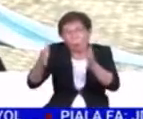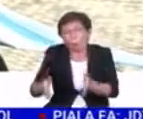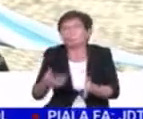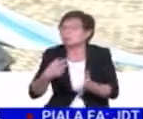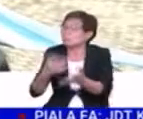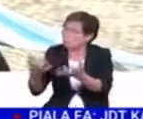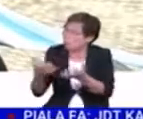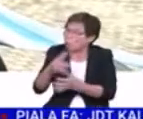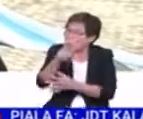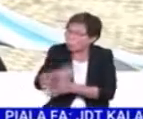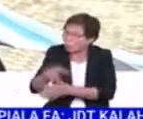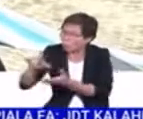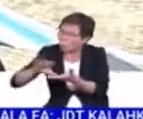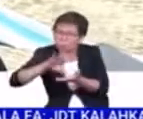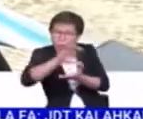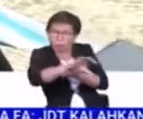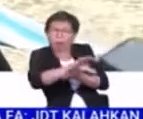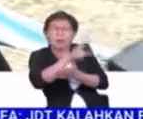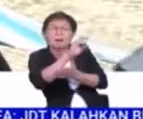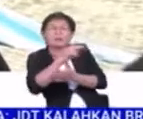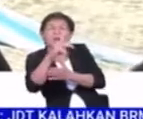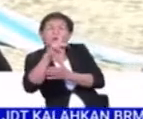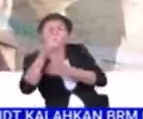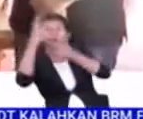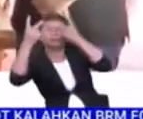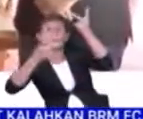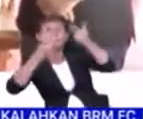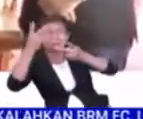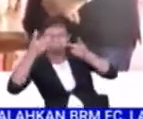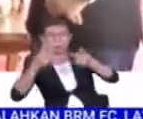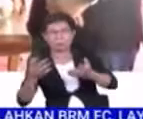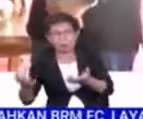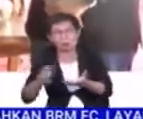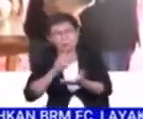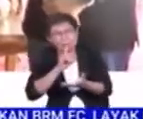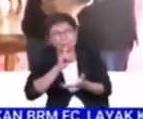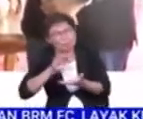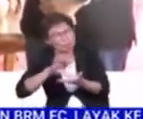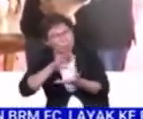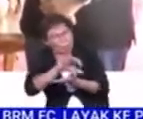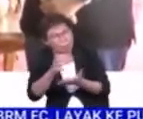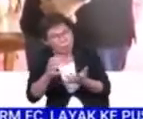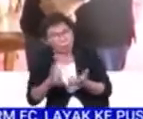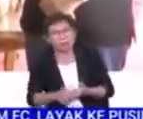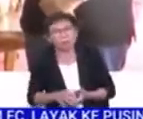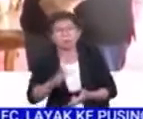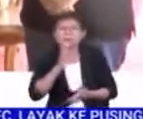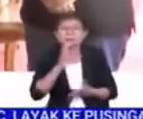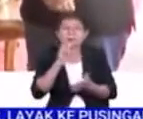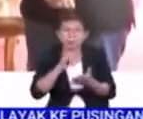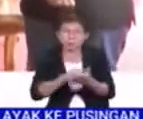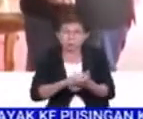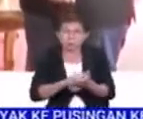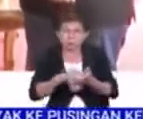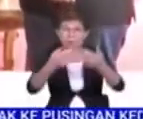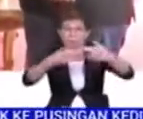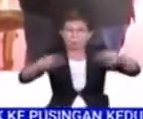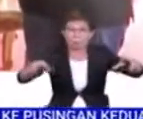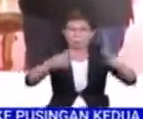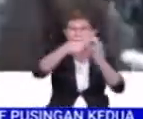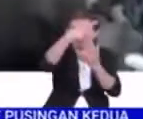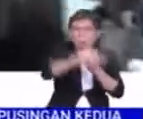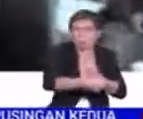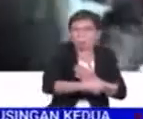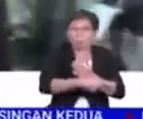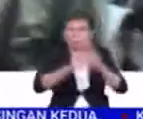menghuni lebih intens dalam ibu untuk bisa jauh berkata demikian selepas meresmikan